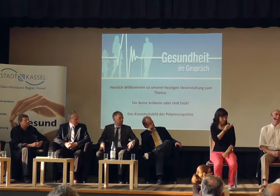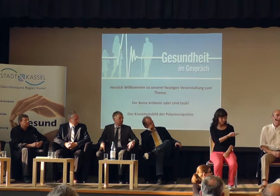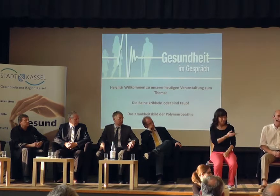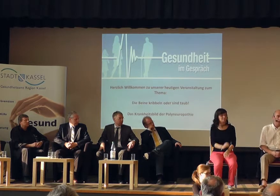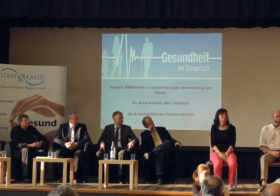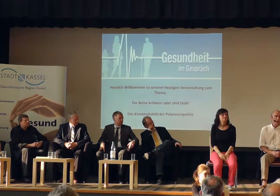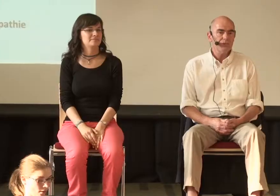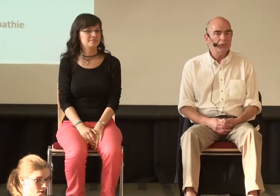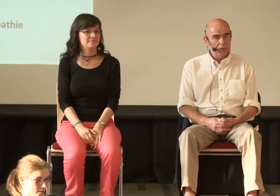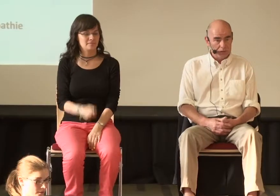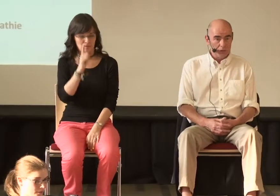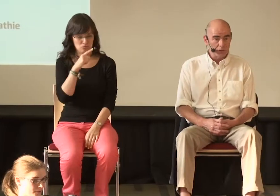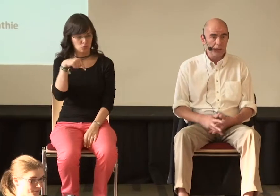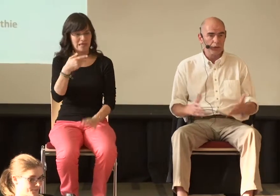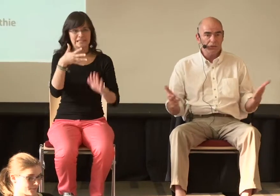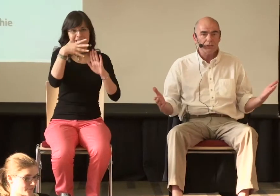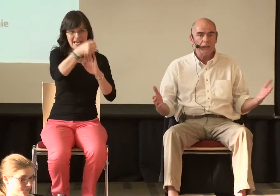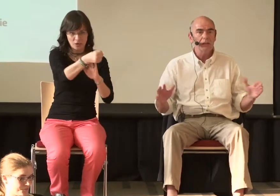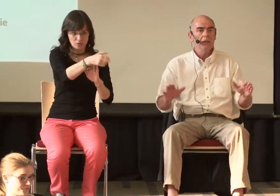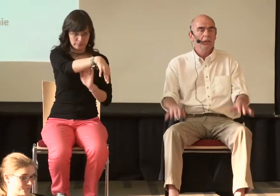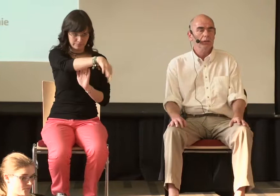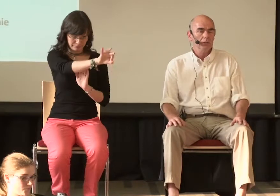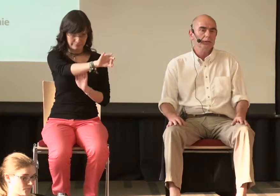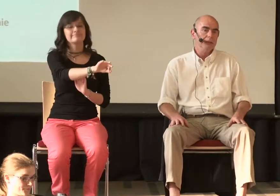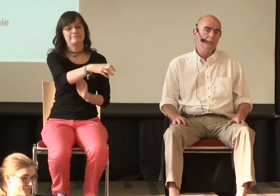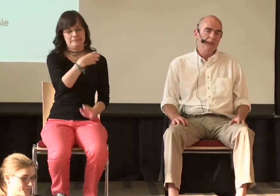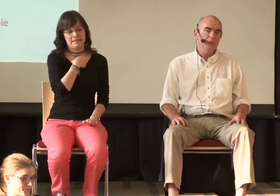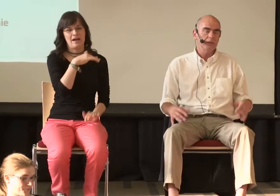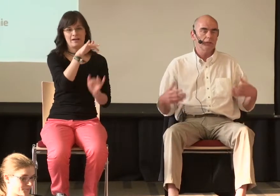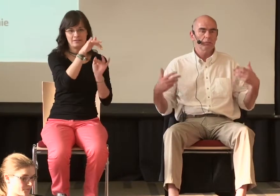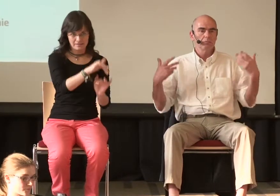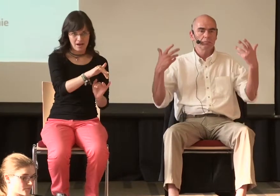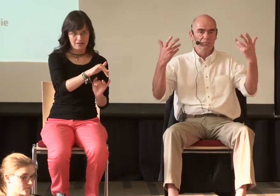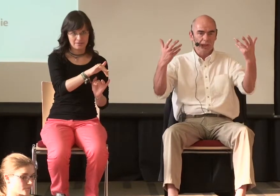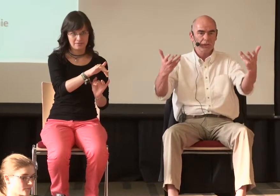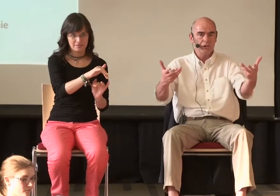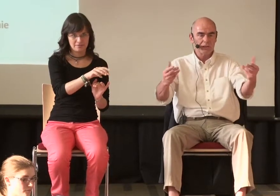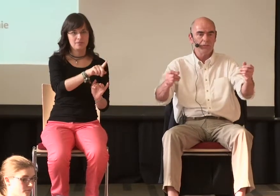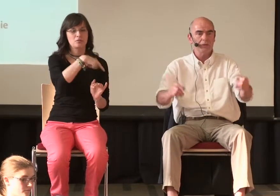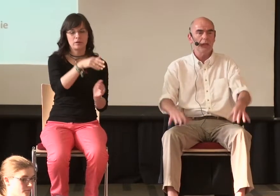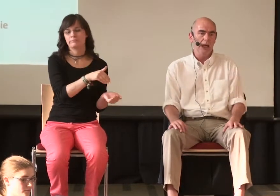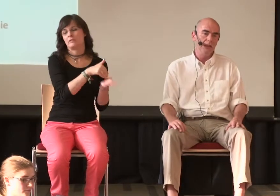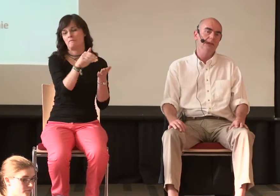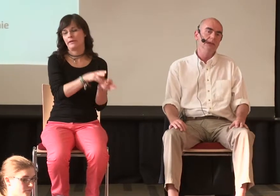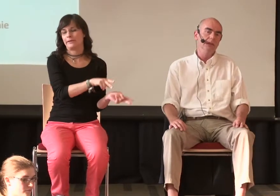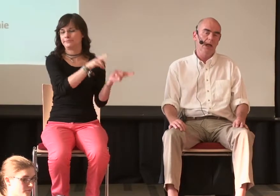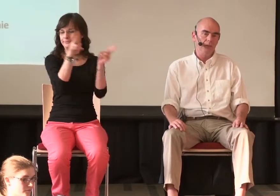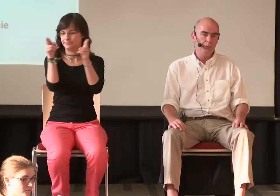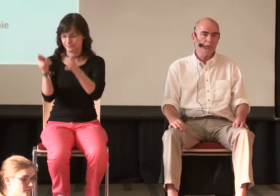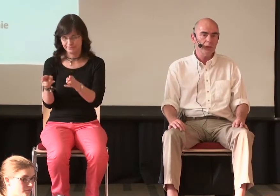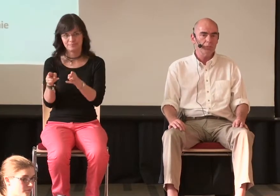der diagnostischen, der medizinischen Diagnostik der Patient weitergeschickt wird an